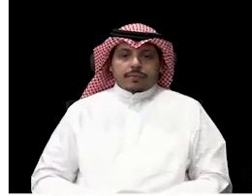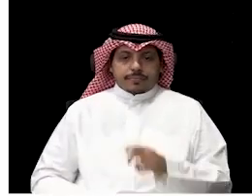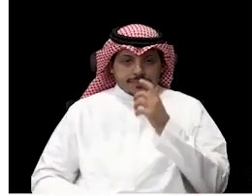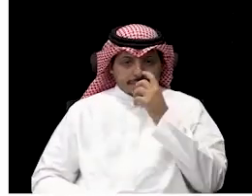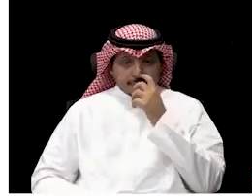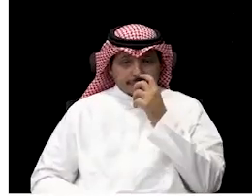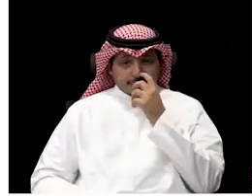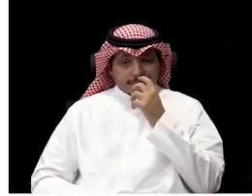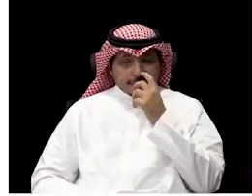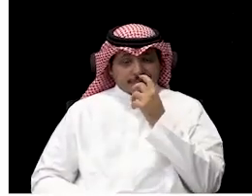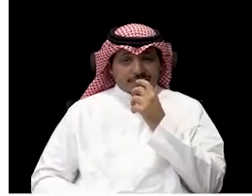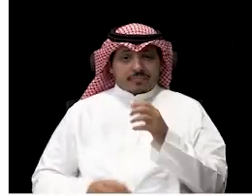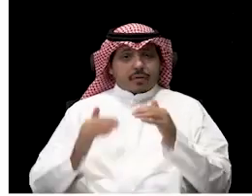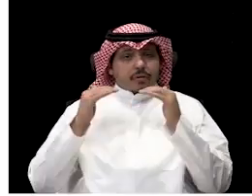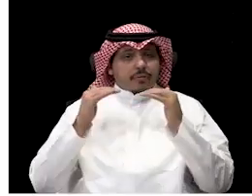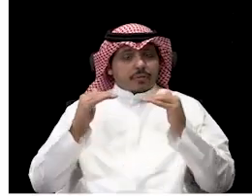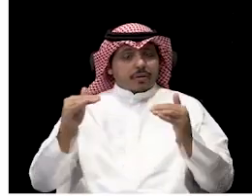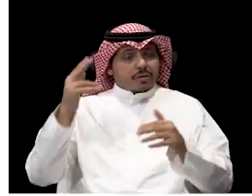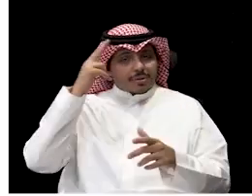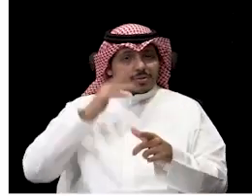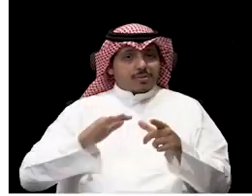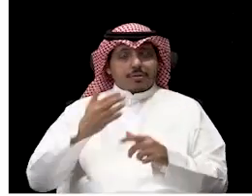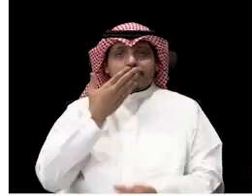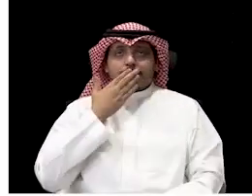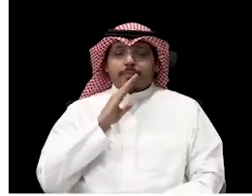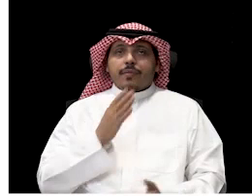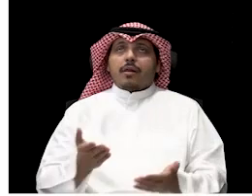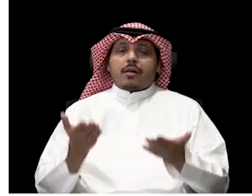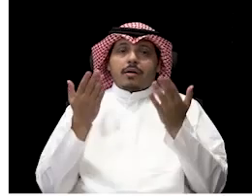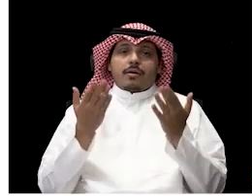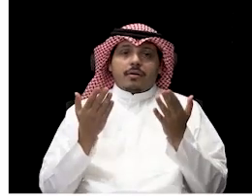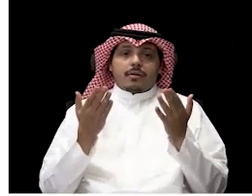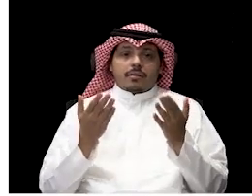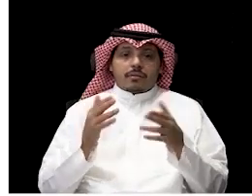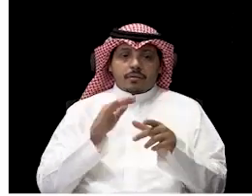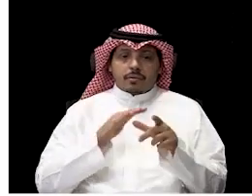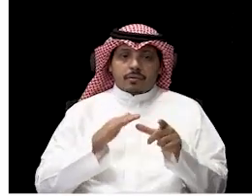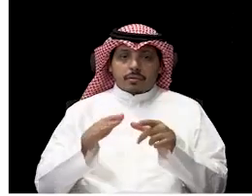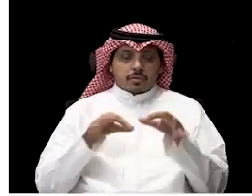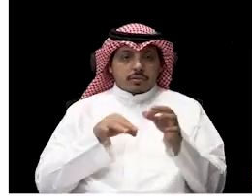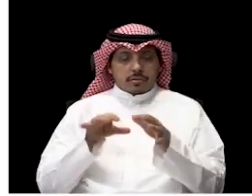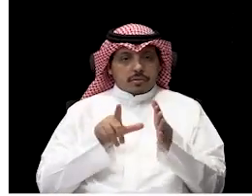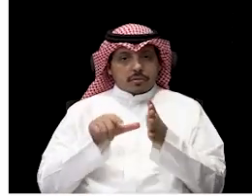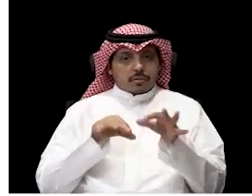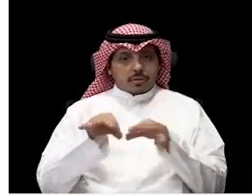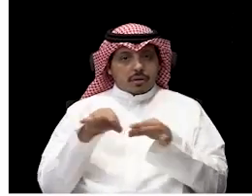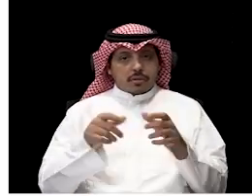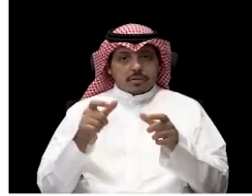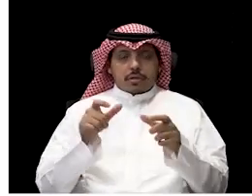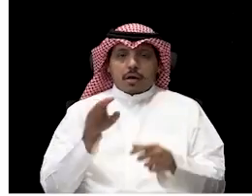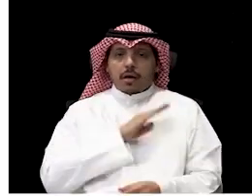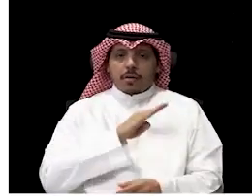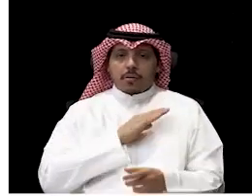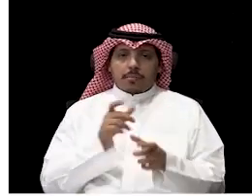بداية الاستقرار، المملكة العربية السعودية تنعم ولله الحمد باستقرار سياسي وأمني بفضل الله،